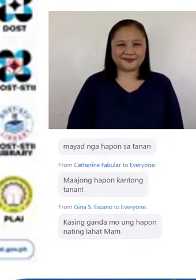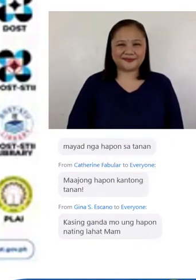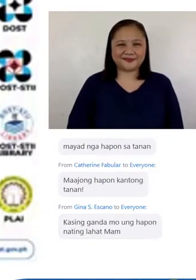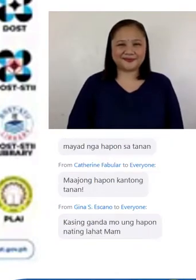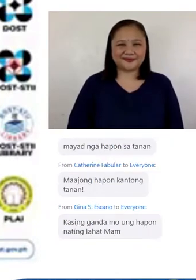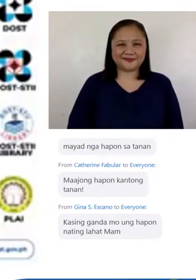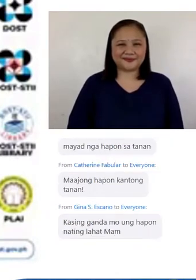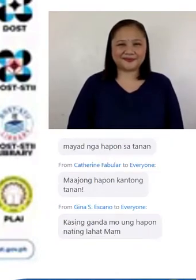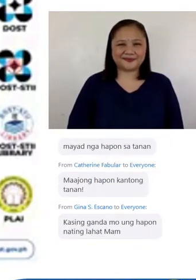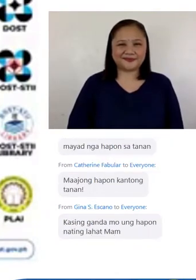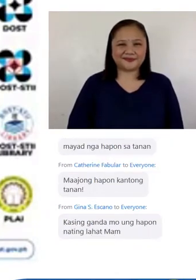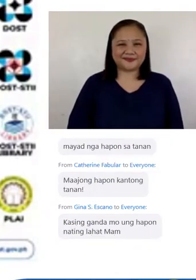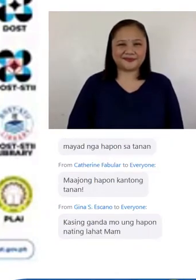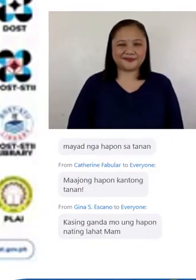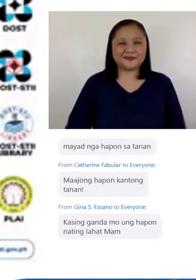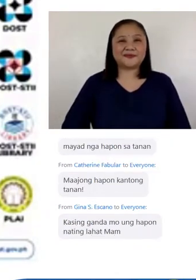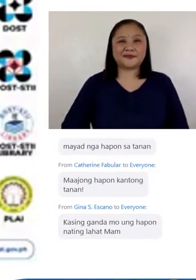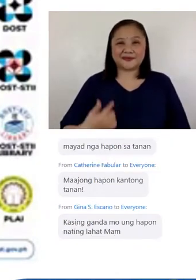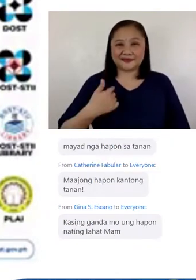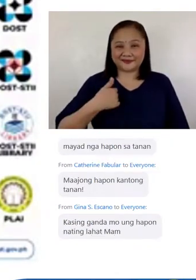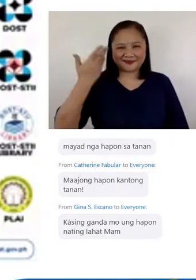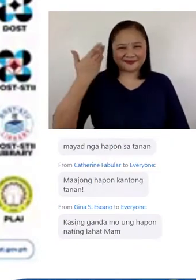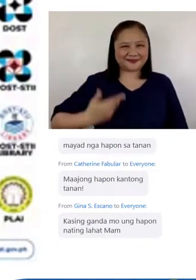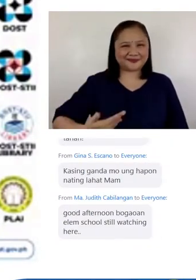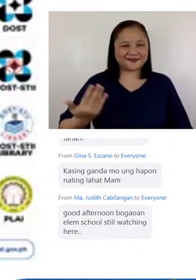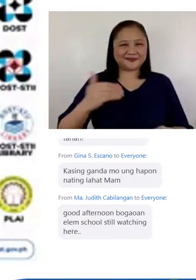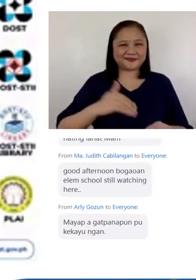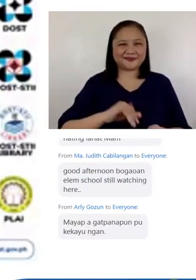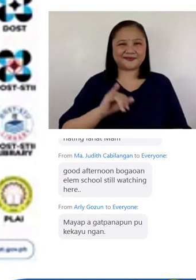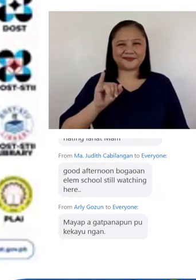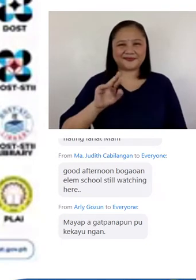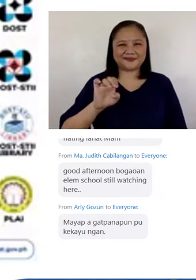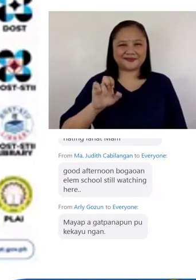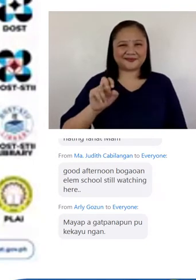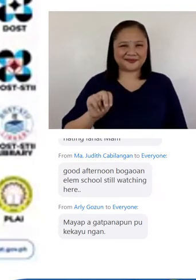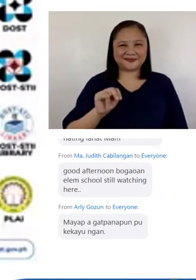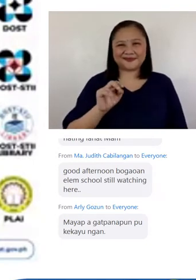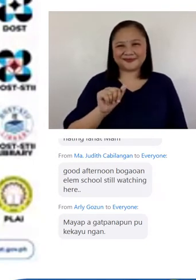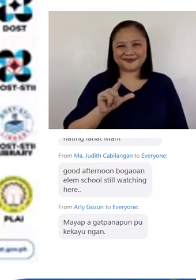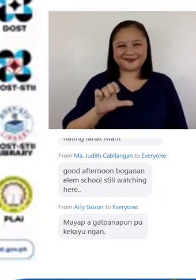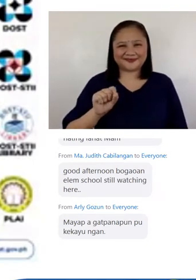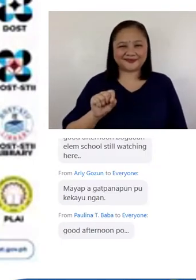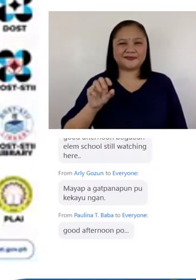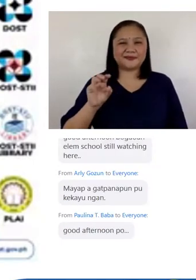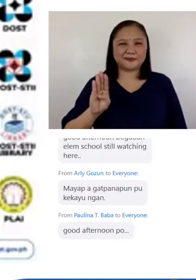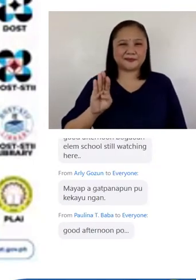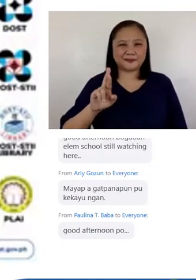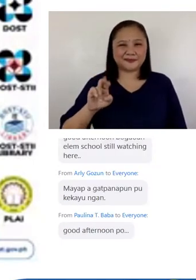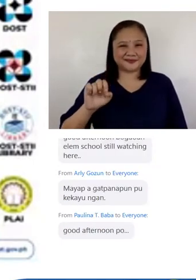Ayan, so ako pong muli ang inyong lingkod, Irene Alice Brillo, ang inyong moderator.